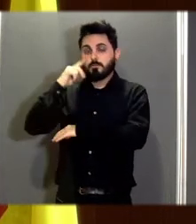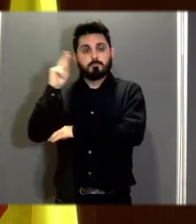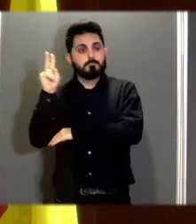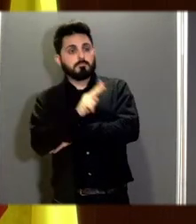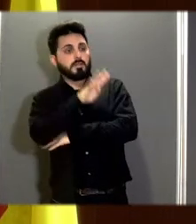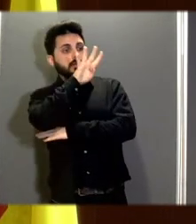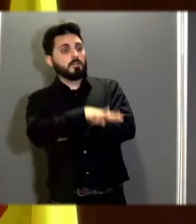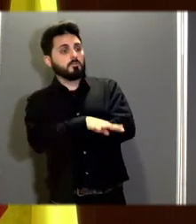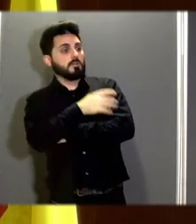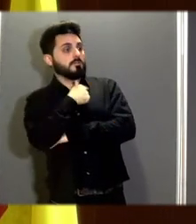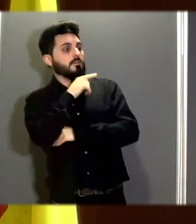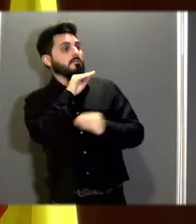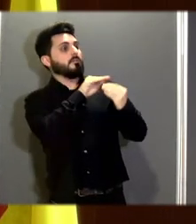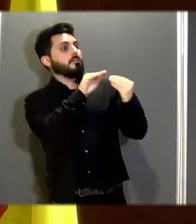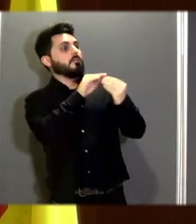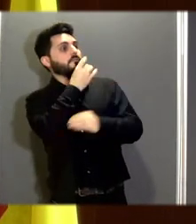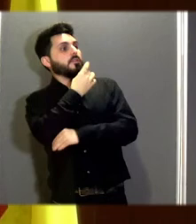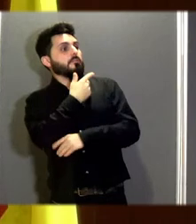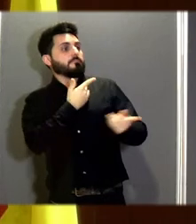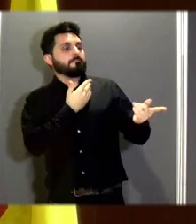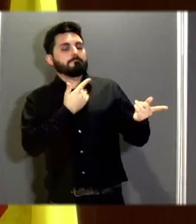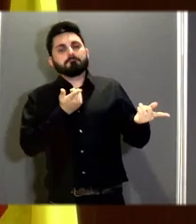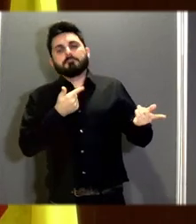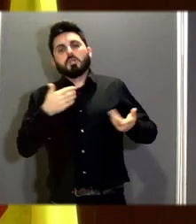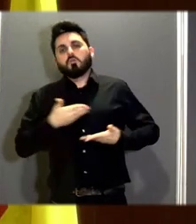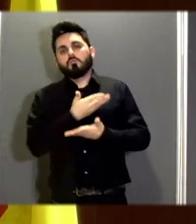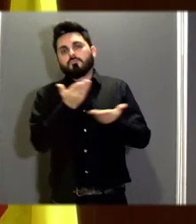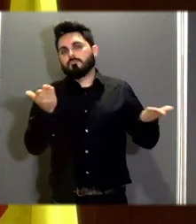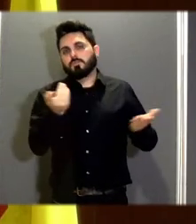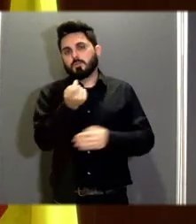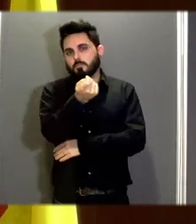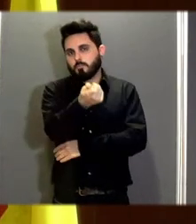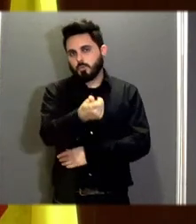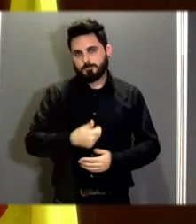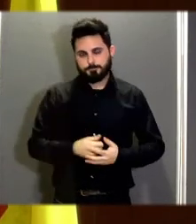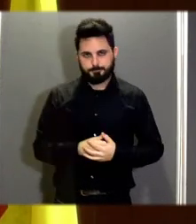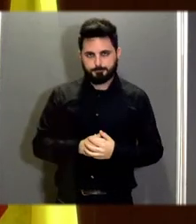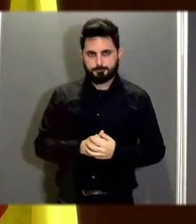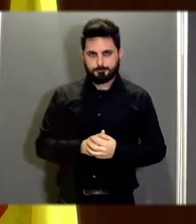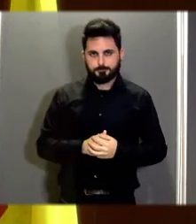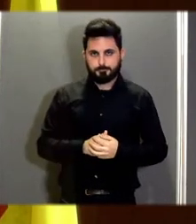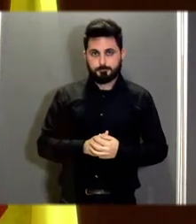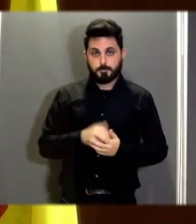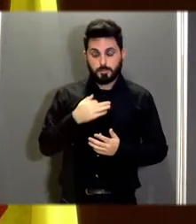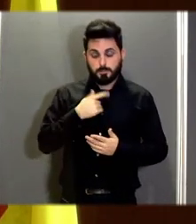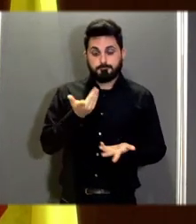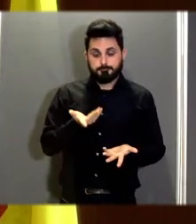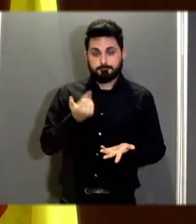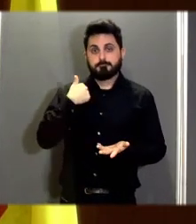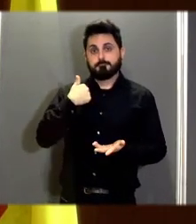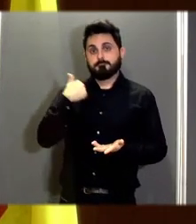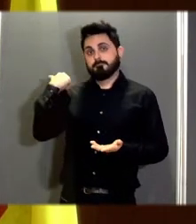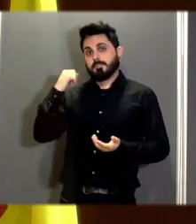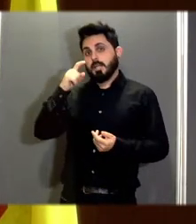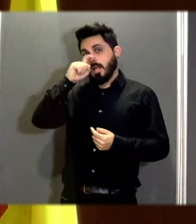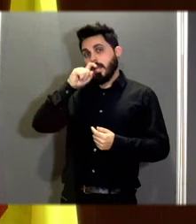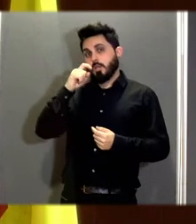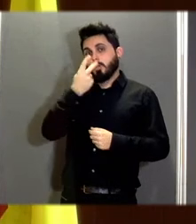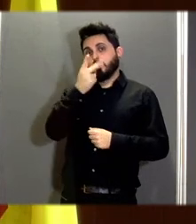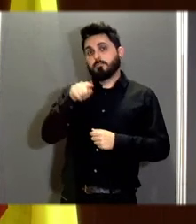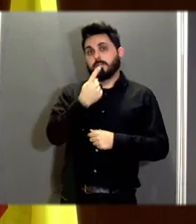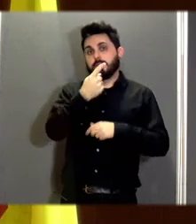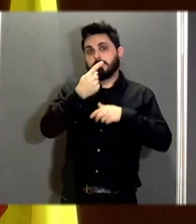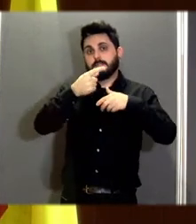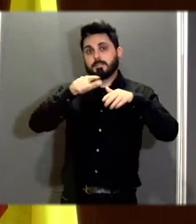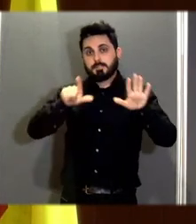d'incertesa i baixa credibilitat. Això ens va portar a parlar una mica d'aprendre dels errors del 2017 i incorporar lliçons, sempre